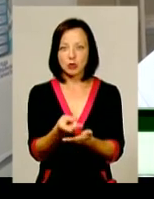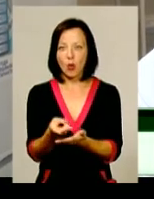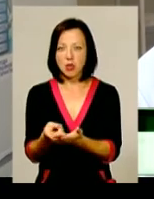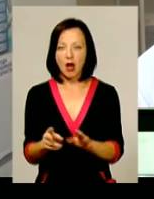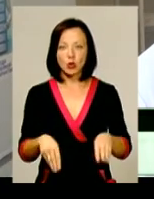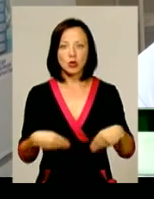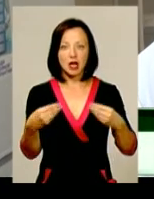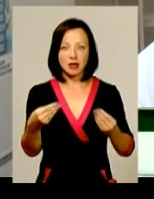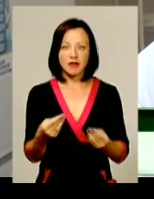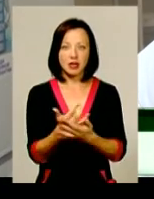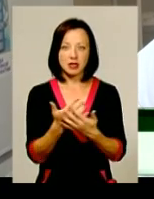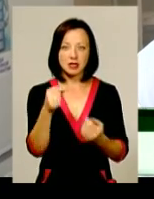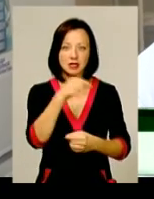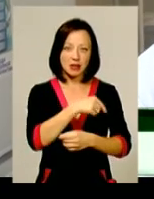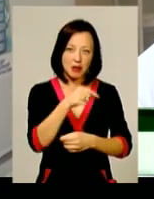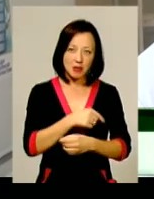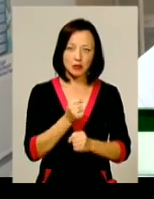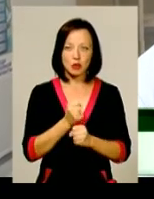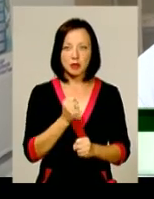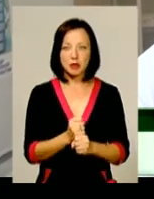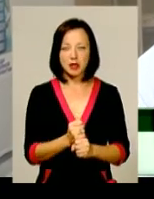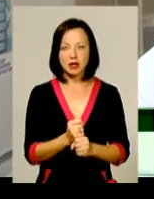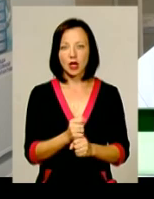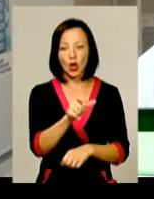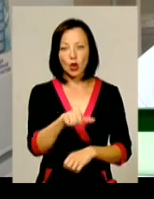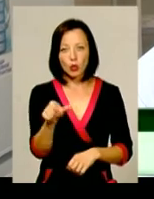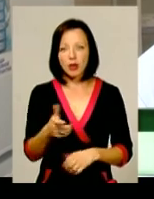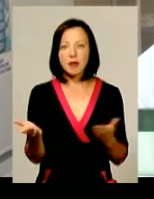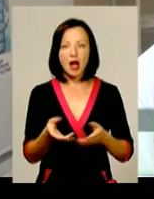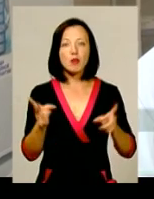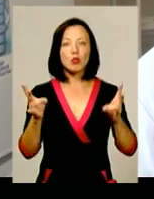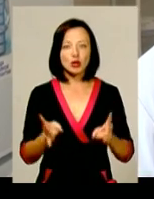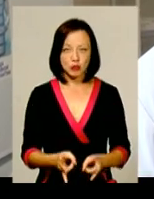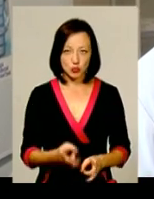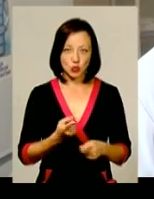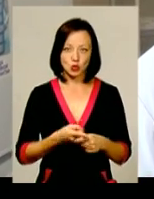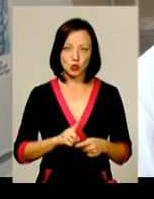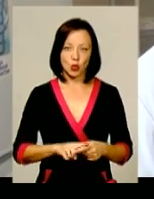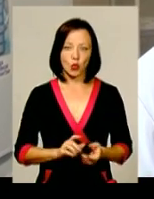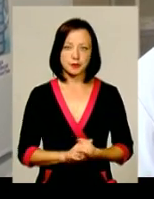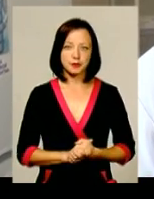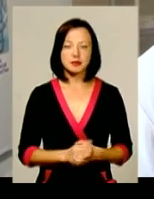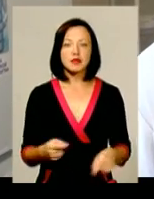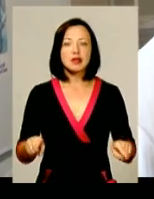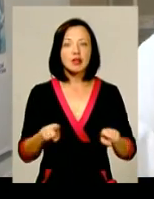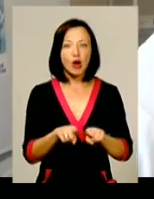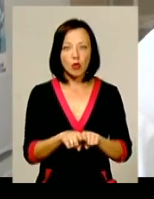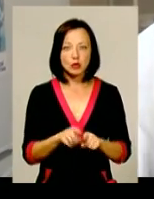надавати внутрішньовенні ін'єкції населенню, які потребують в даній ситуації. Також маємо